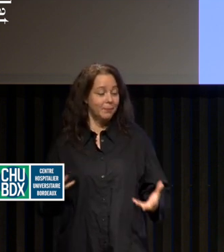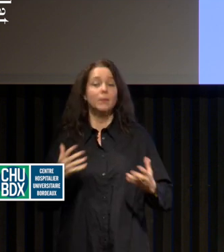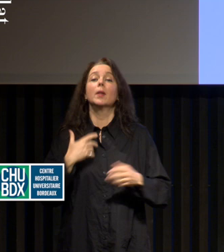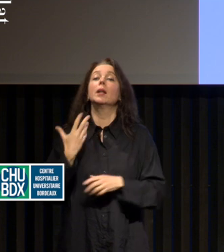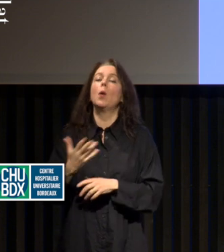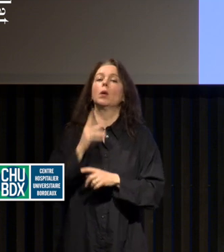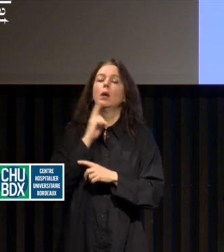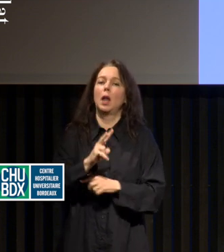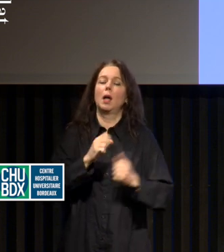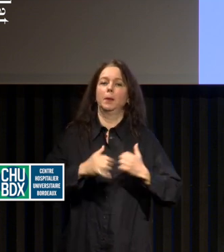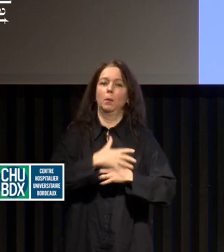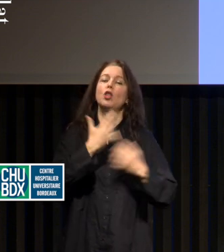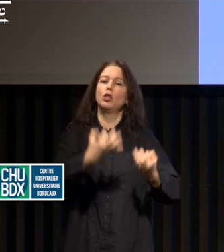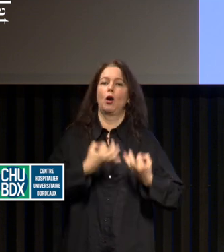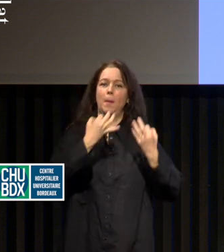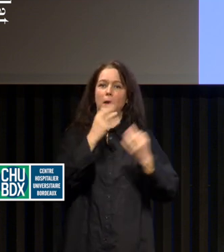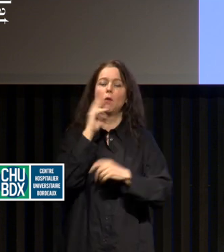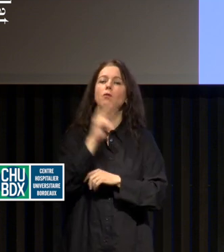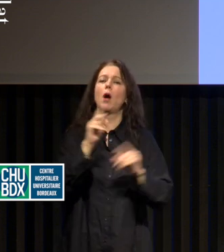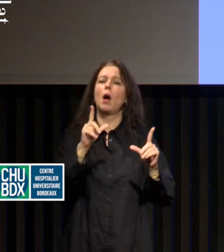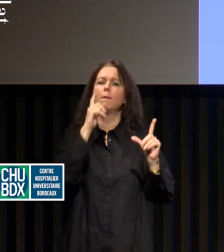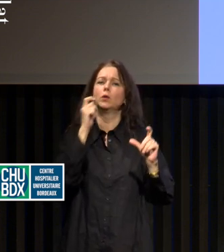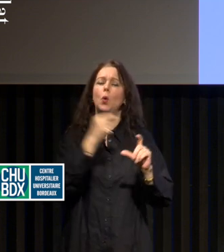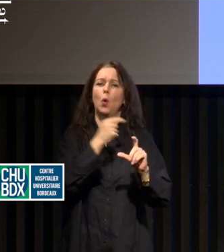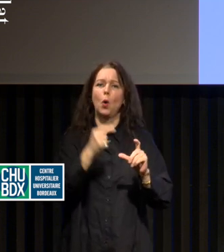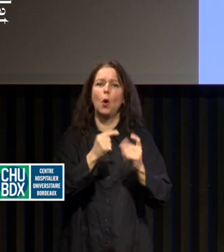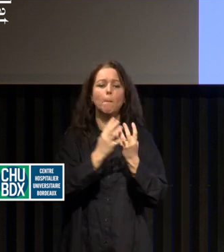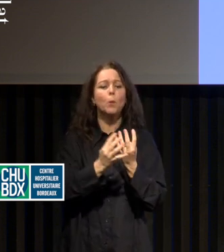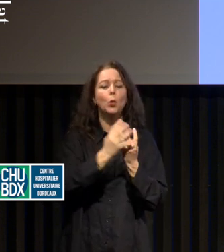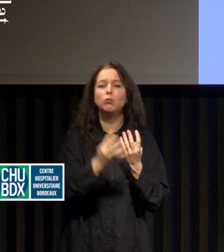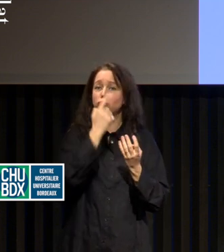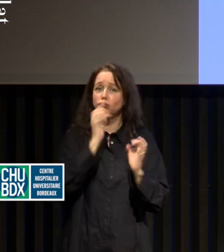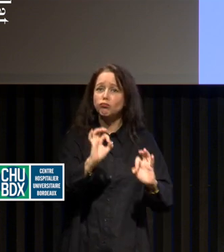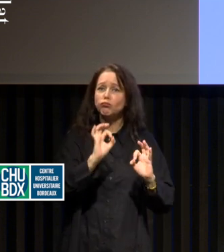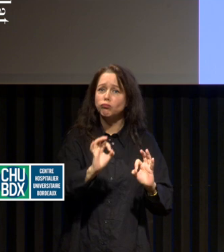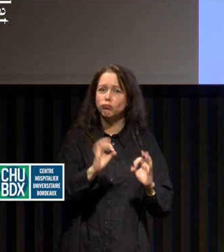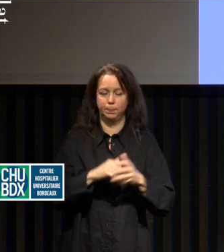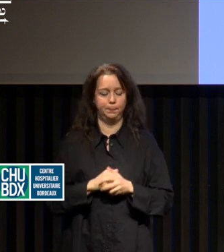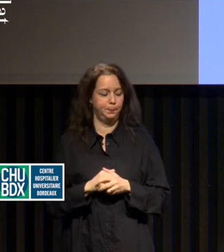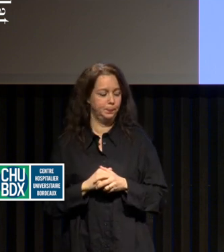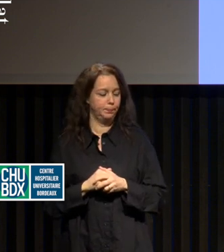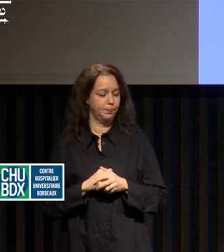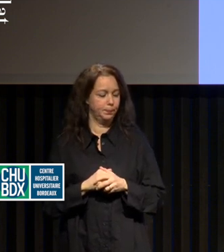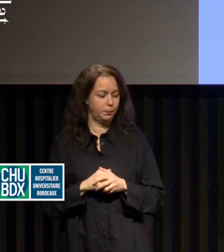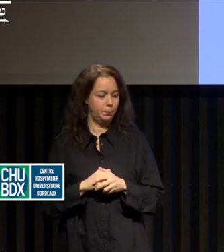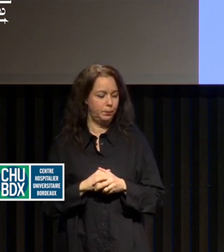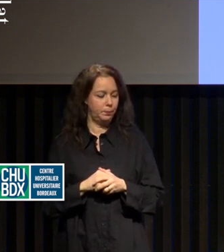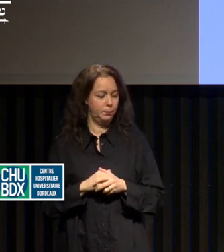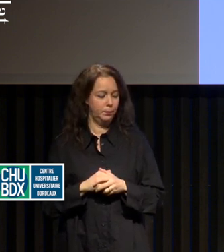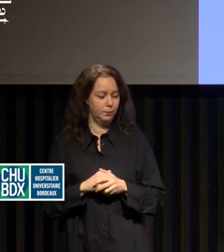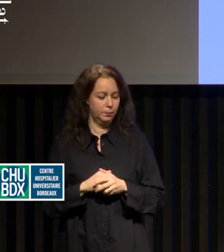microbiote intestinal. Vous avez un microbiote normal, là, donc une pelouse qui fonctionne tout à fait normalement. Et là, c'est